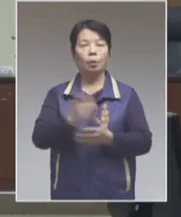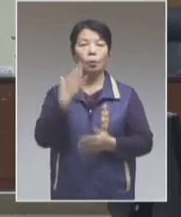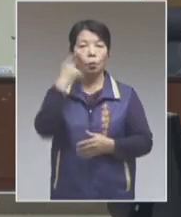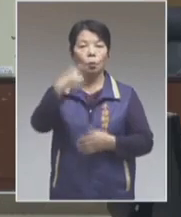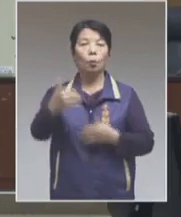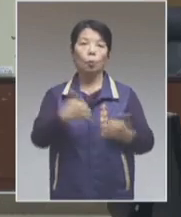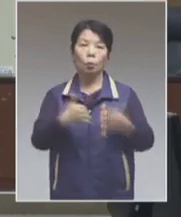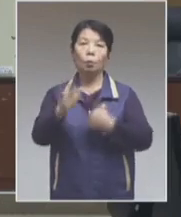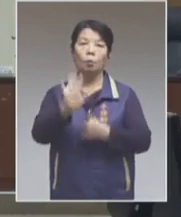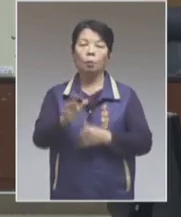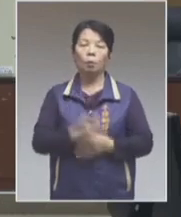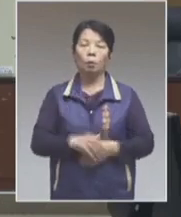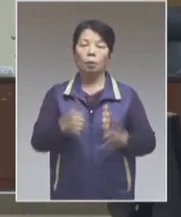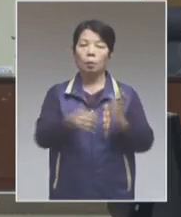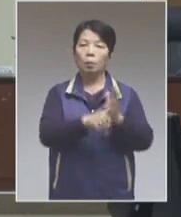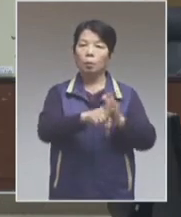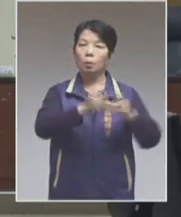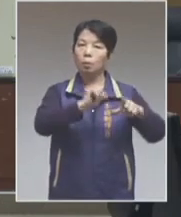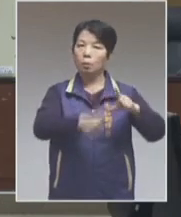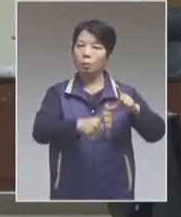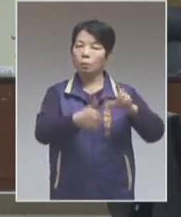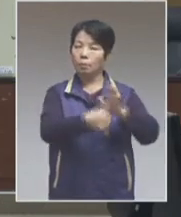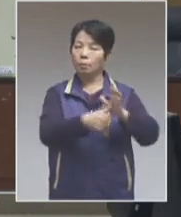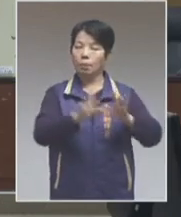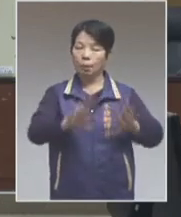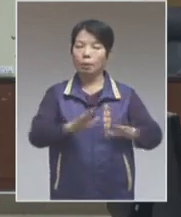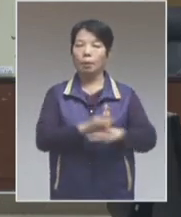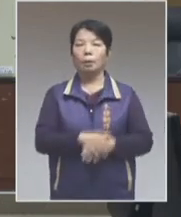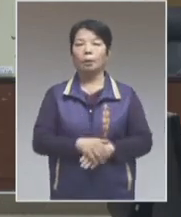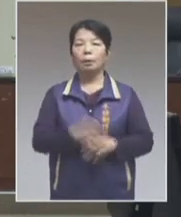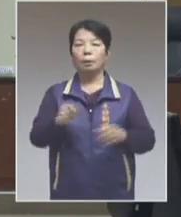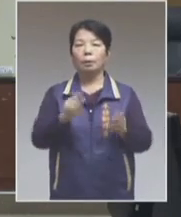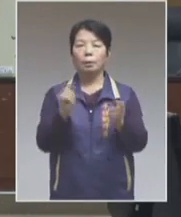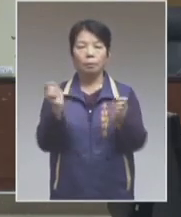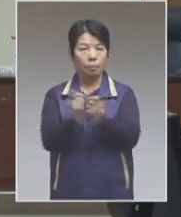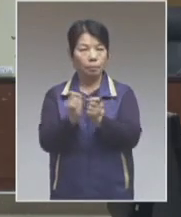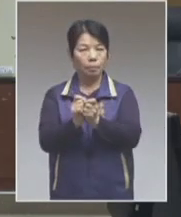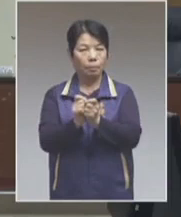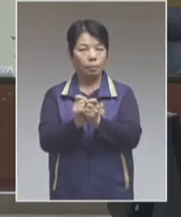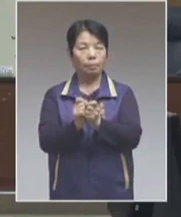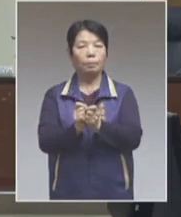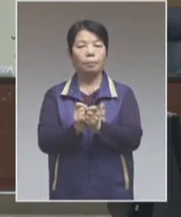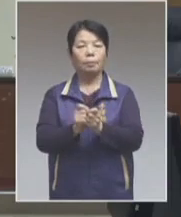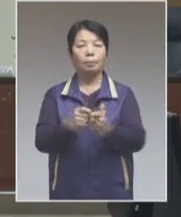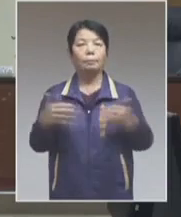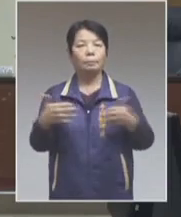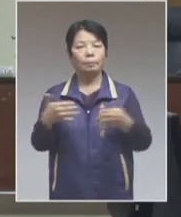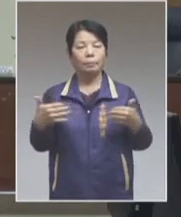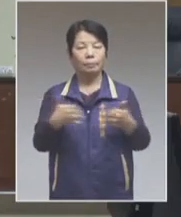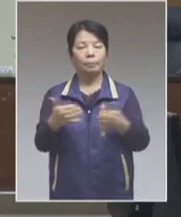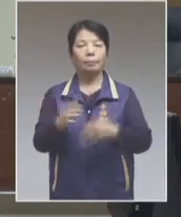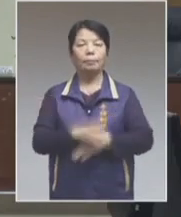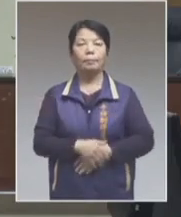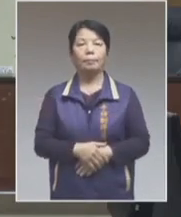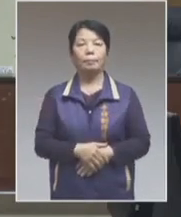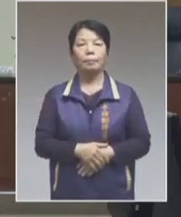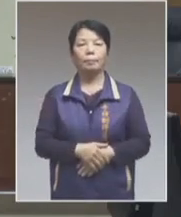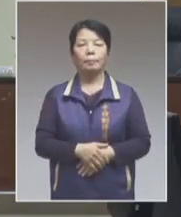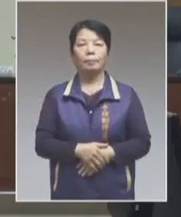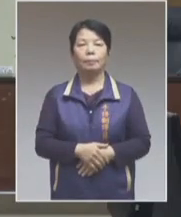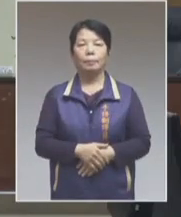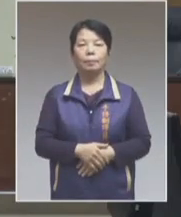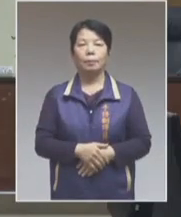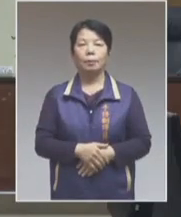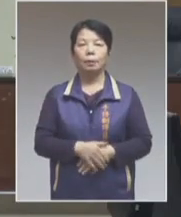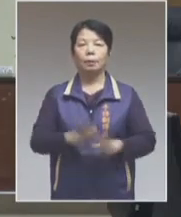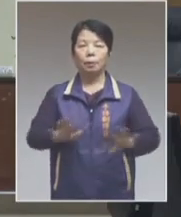有提问的话，麻烦请先说明您的单位，并且简述您的题目，谢谢。 好，谢谢。来，